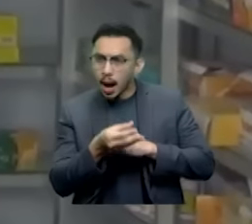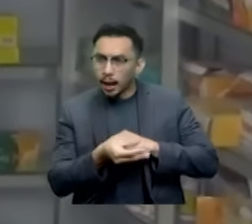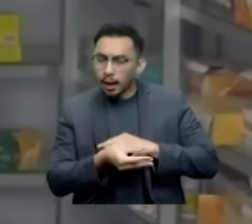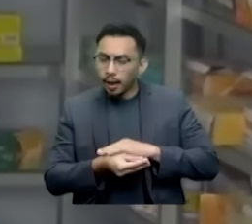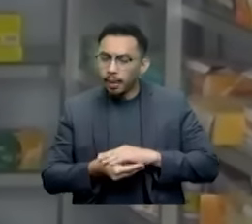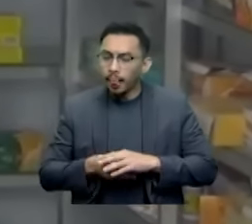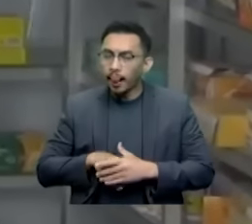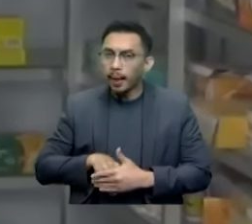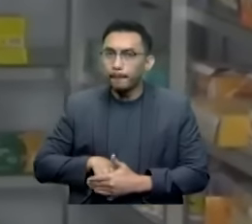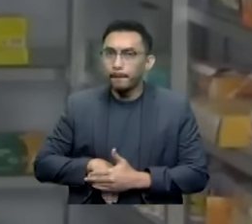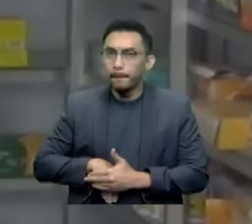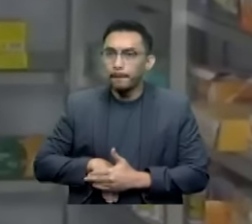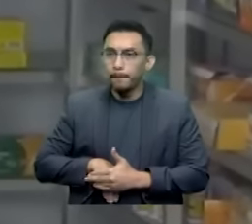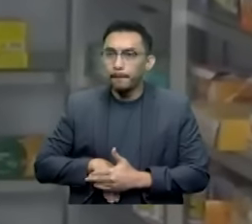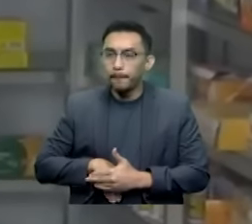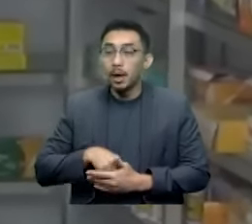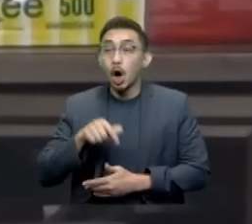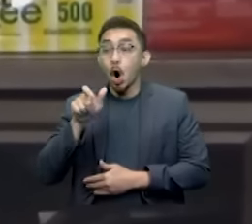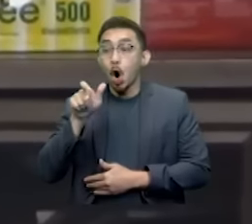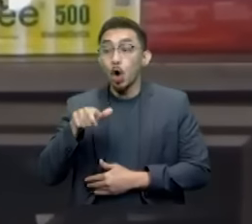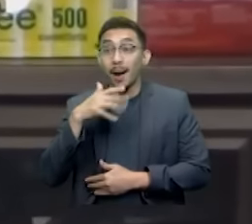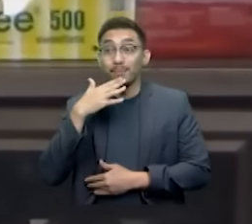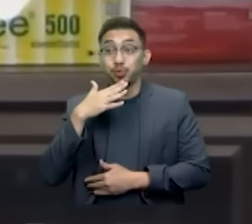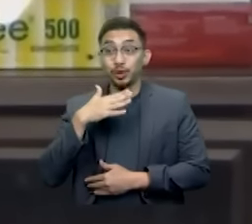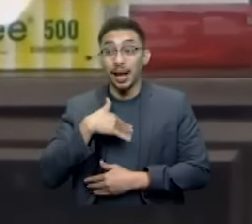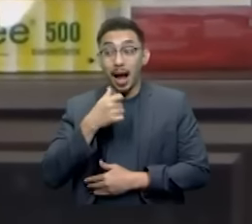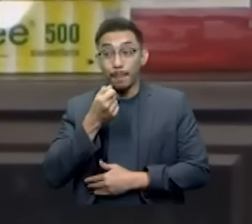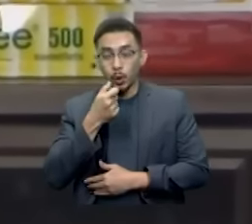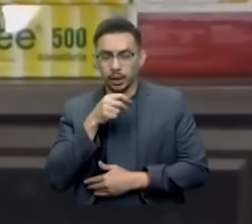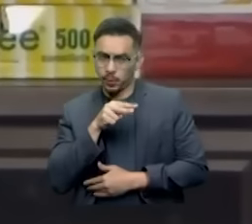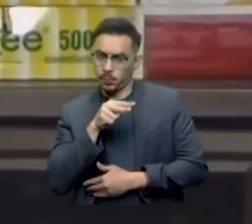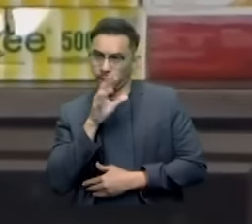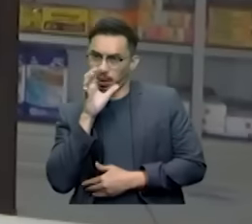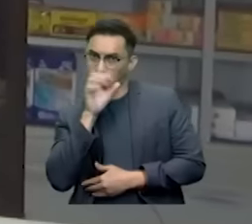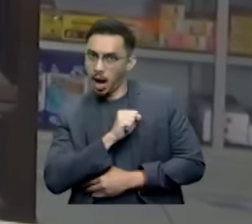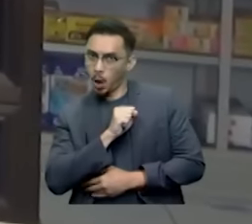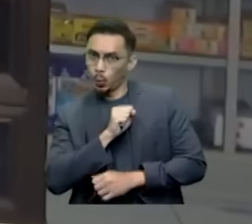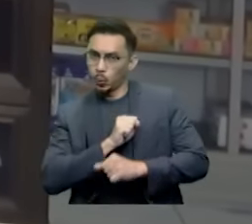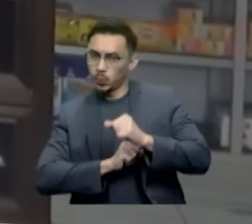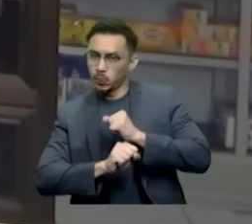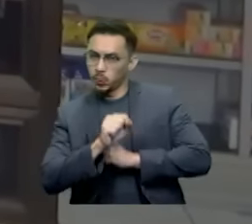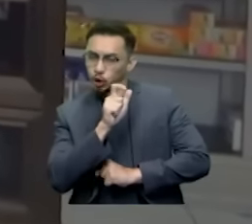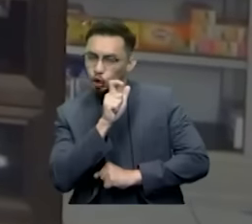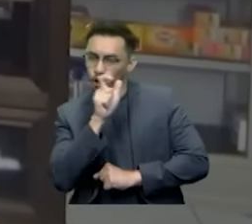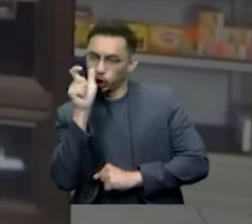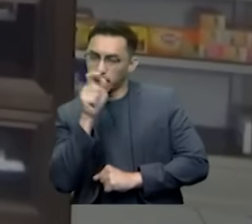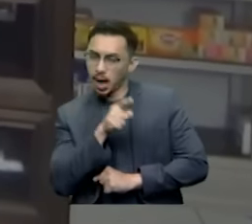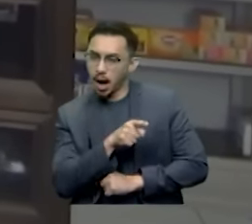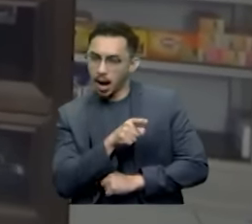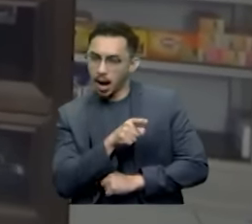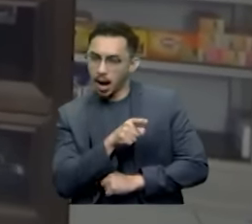hendak ditutup. Curiga dengan gerak-gerik pelaku, pemilik apotek langsung menggeledah tas milik pelaku dan mendapati uang